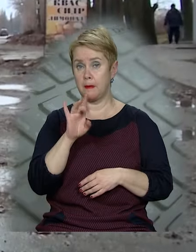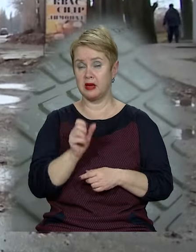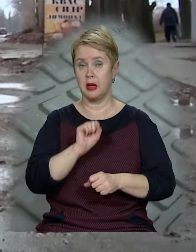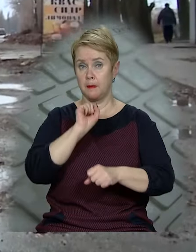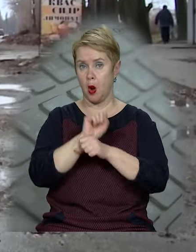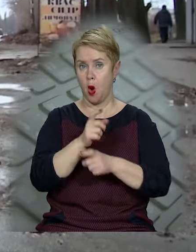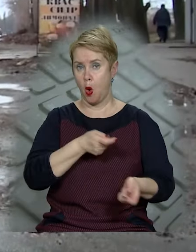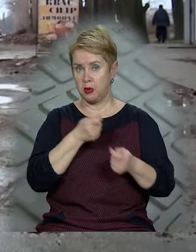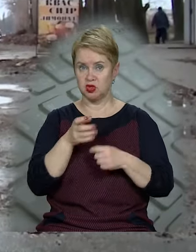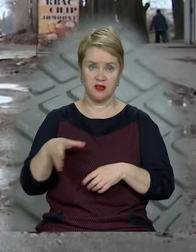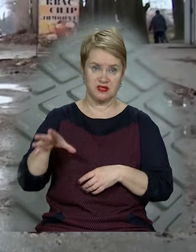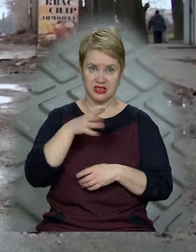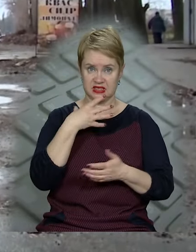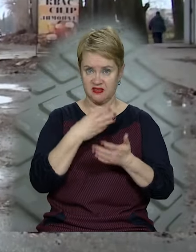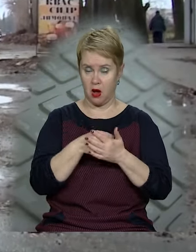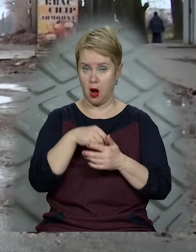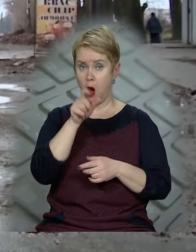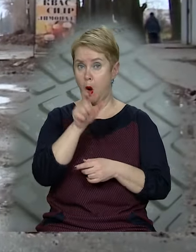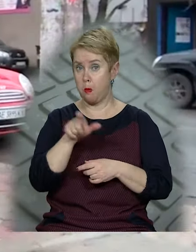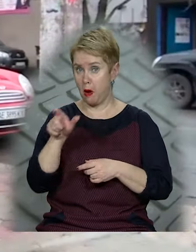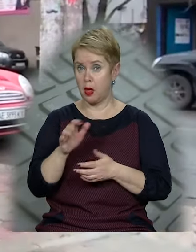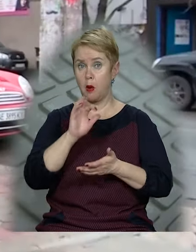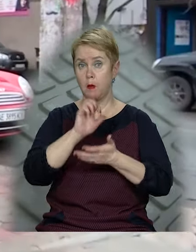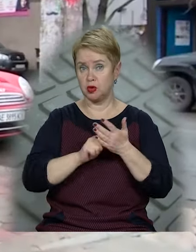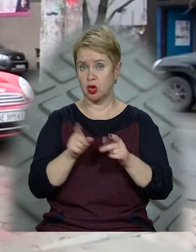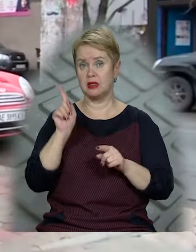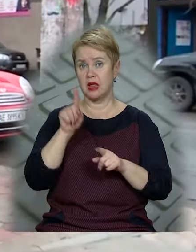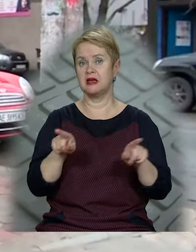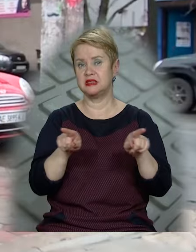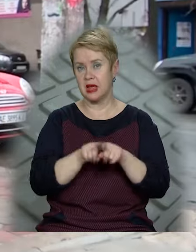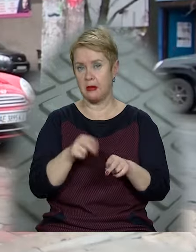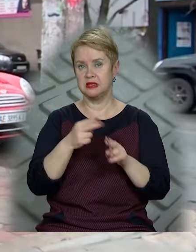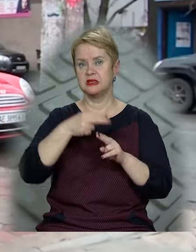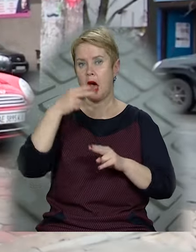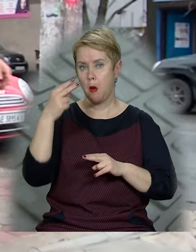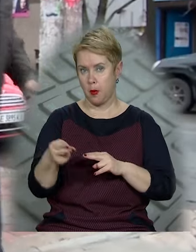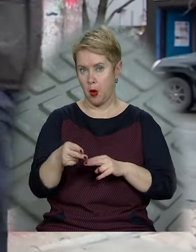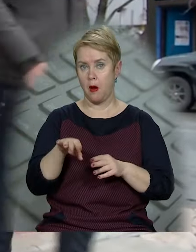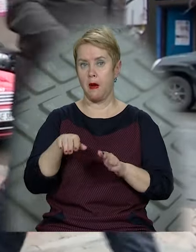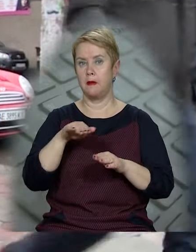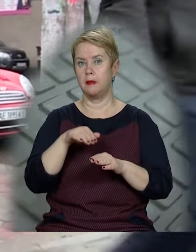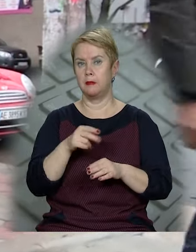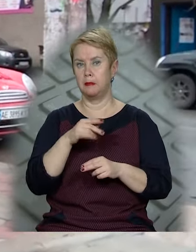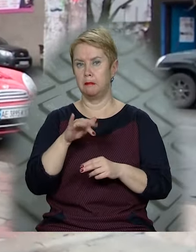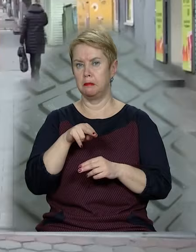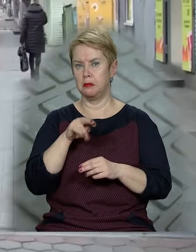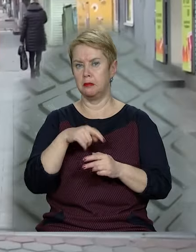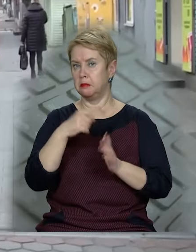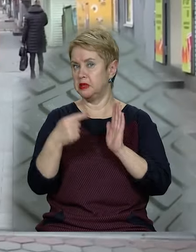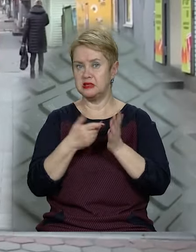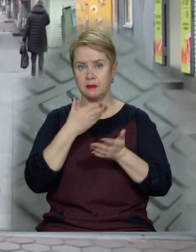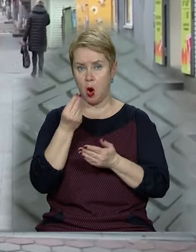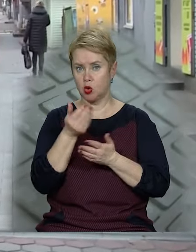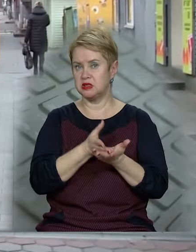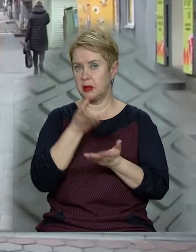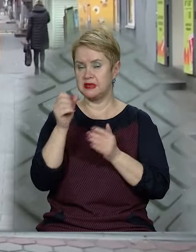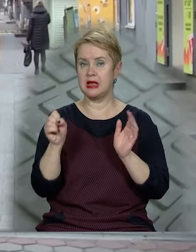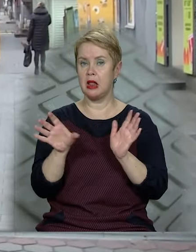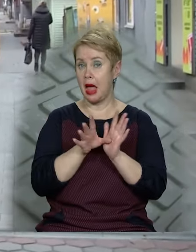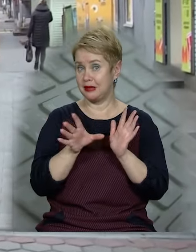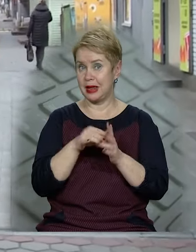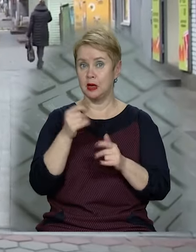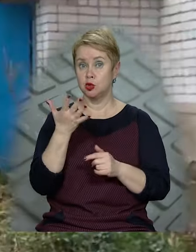припинив постачання усіх своїх абонентів. Причина та сама – через заборгованість міст. Підприємство не має коштів заплатити за